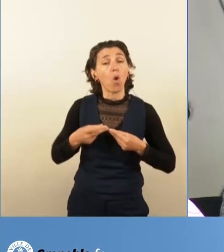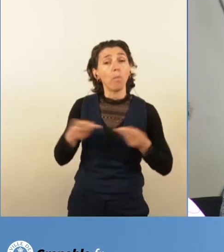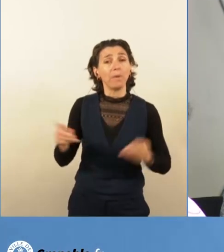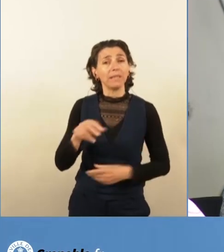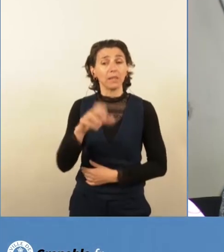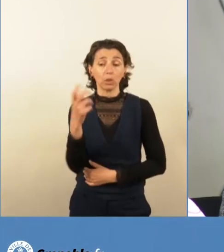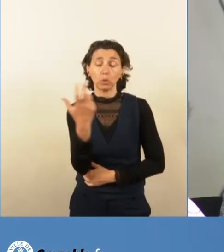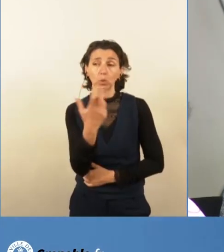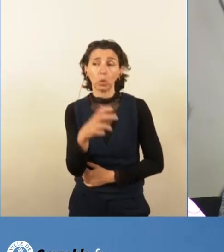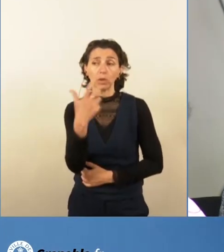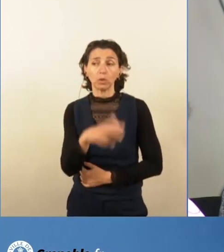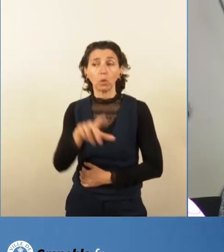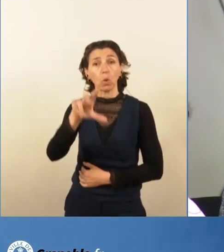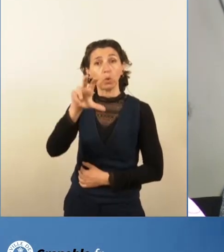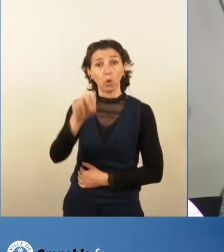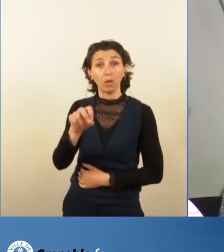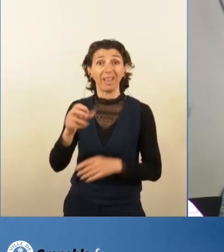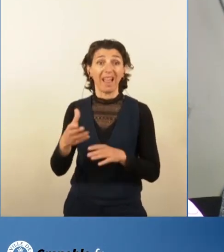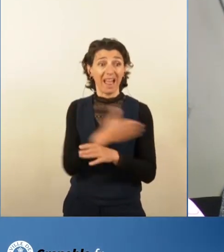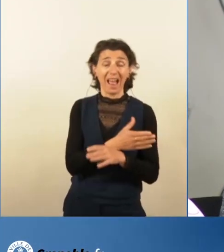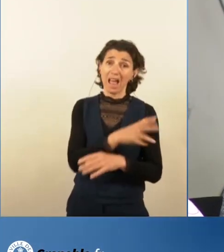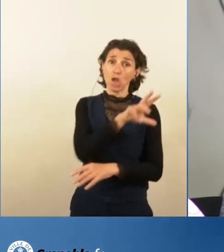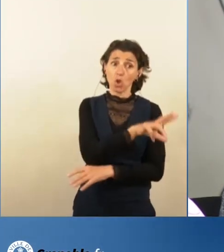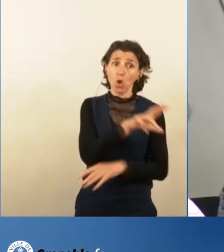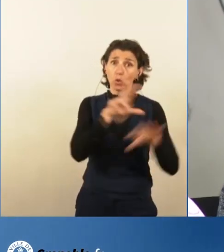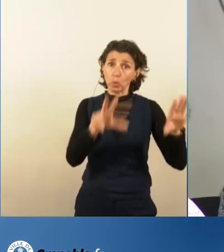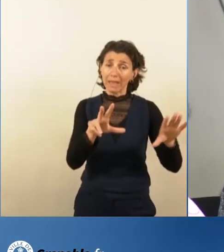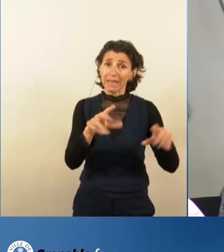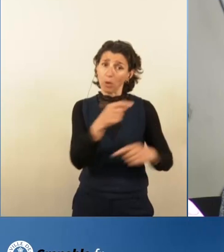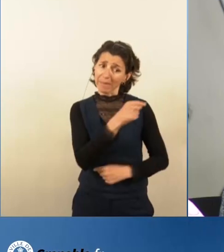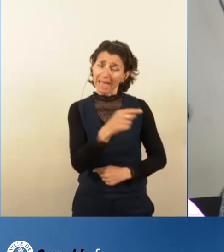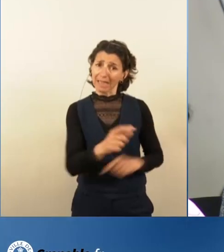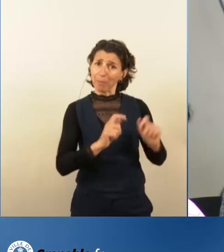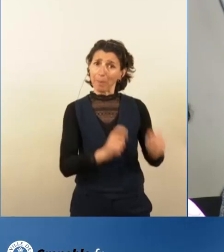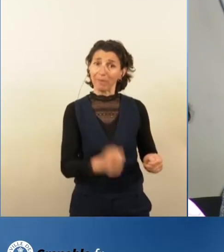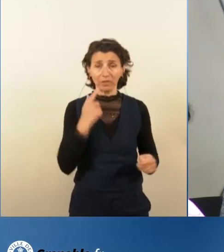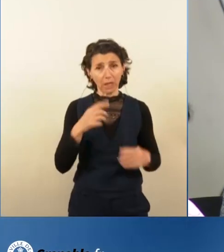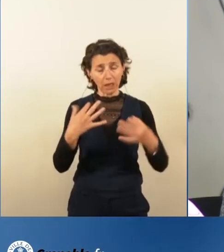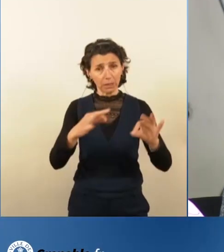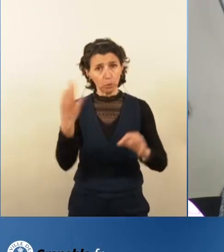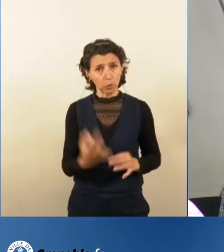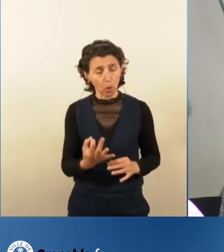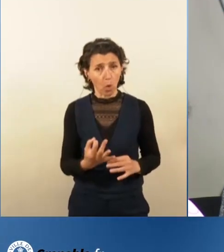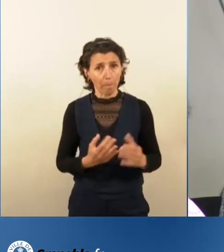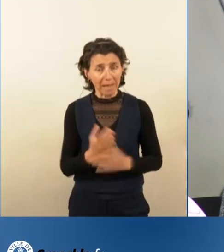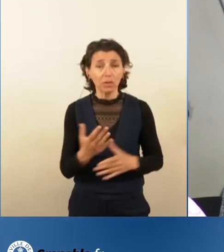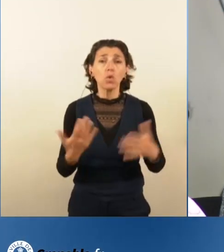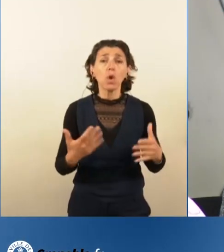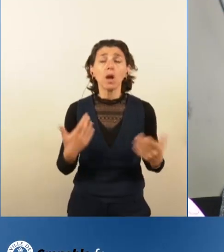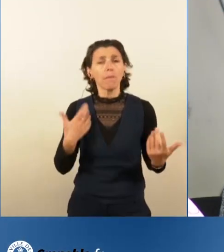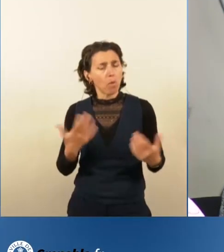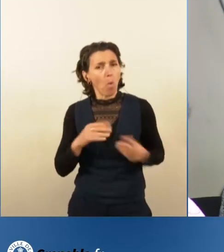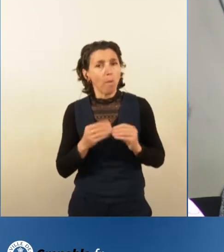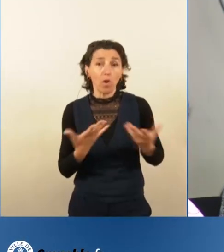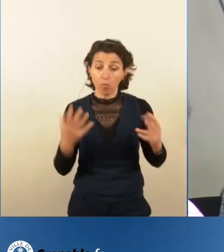2014 il y en avait 38 on avait négatif soit plus de 10% de cet échantillon ce qui était un gros problème actuellement nous en avons